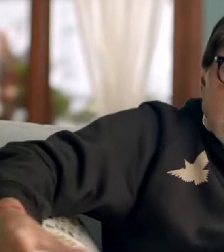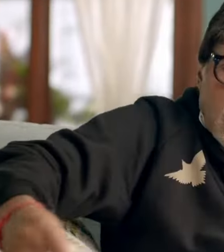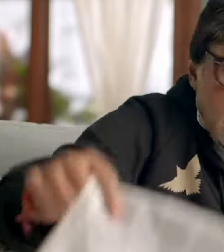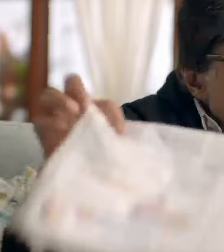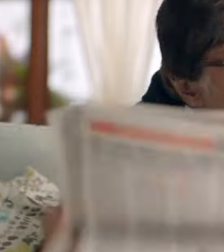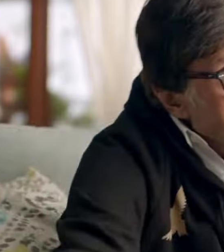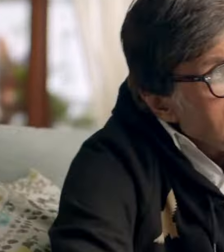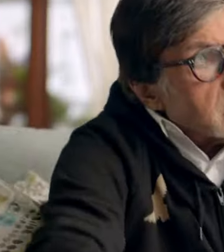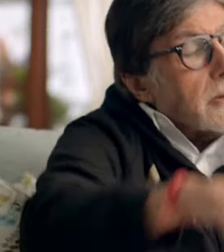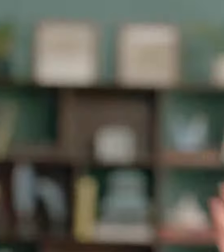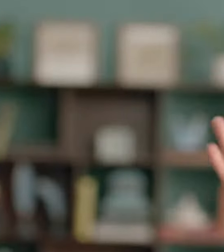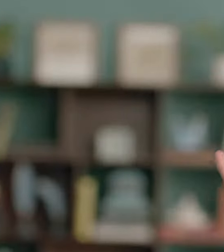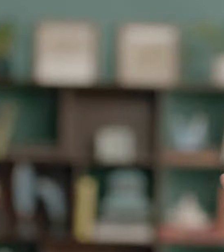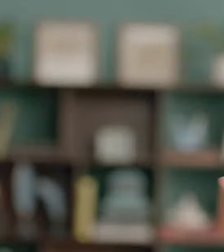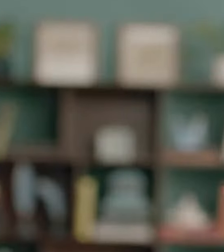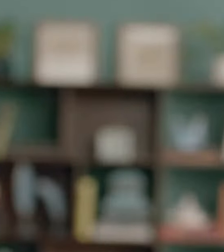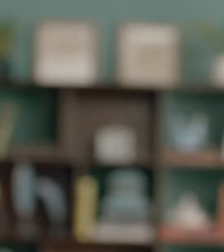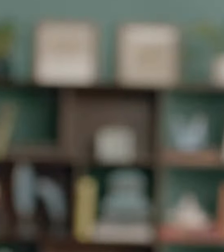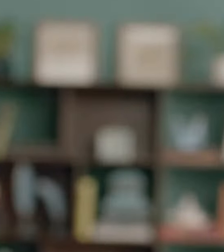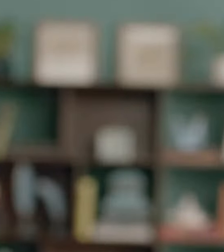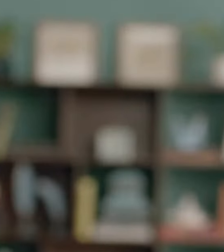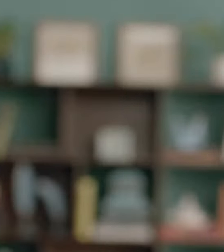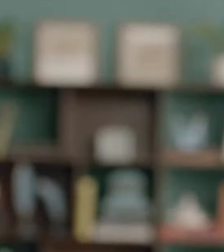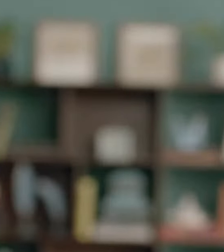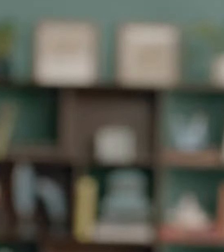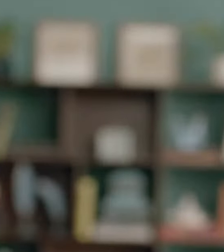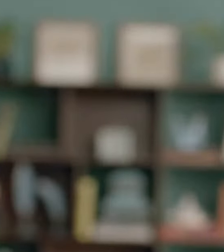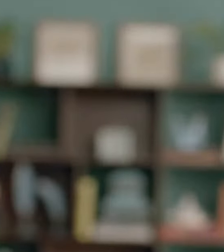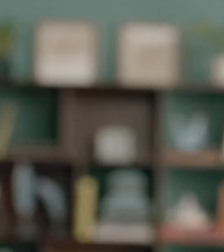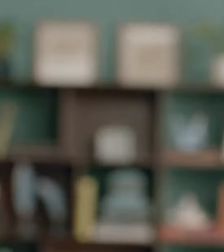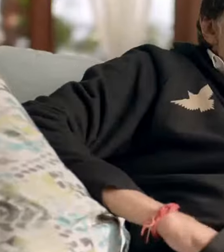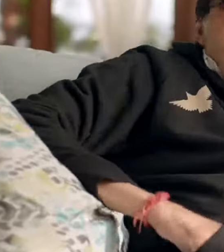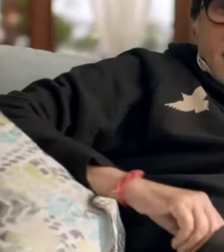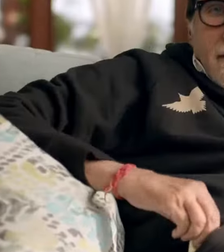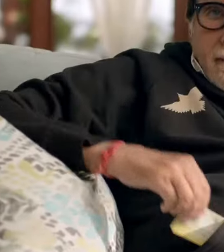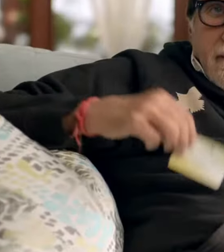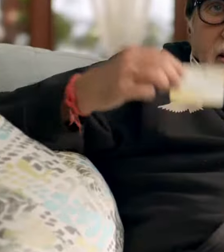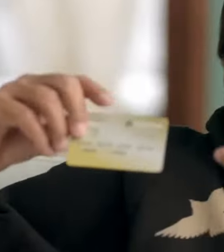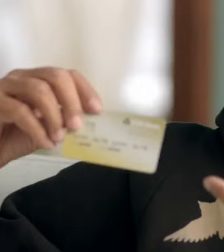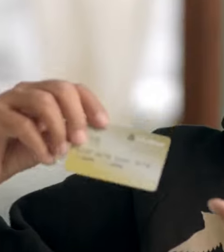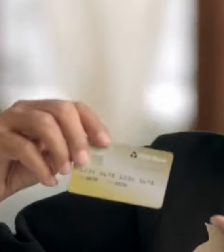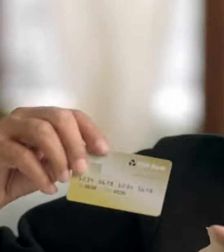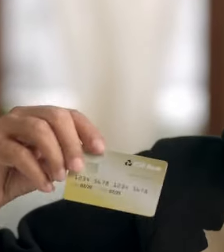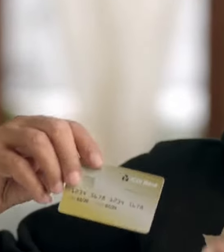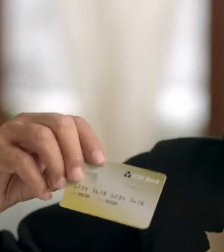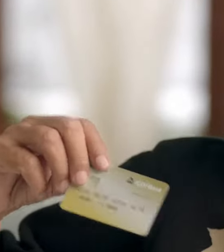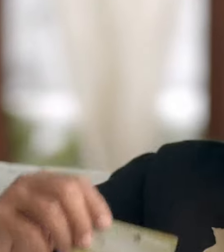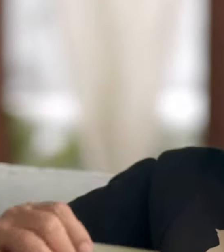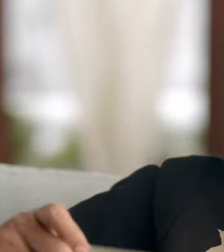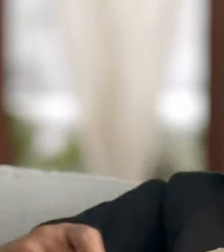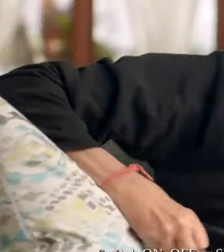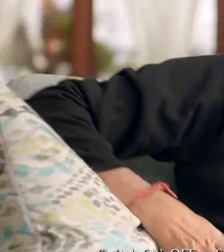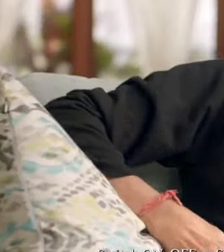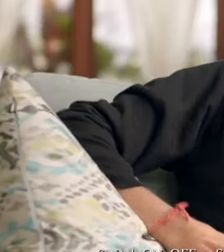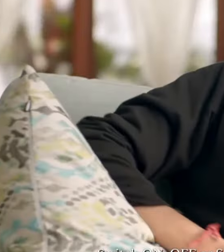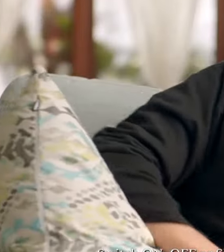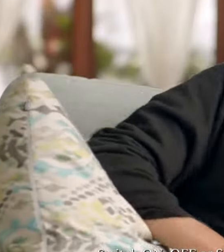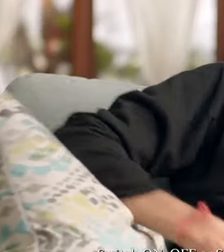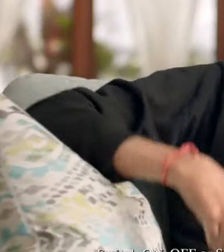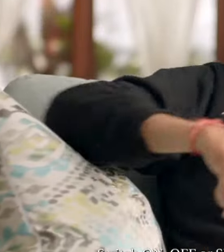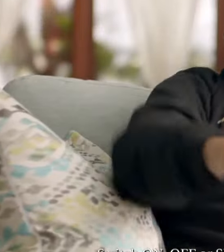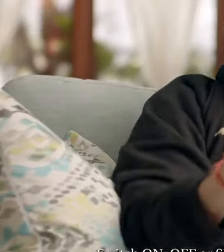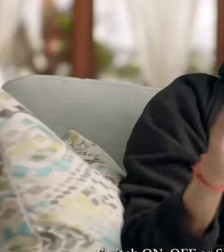करो तो कुछ बुरा नहीं होता है। बिना लिमिट शॉपिंग करेगी आपके कार्ड पे एड ऑन जो है। मैंने तो कार्ड पे लिमिट सेट कर दिया। अच्छा इसके